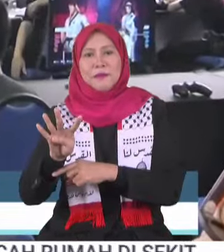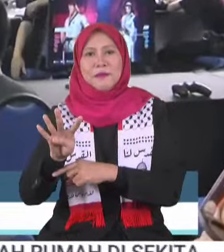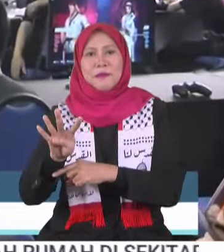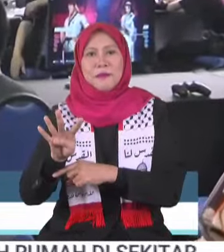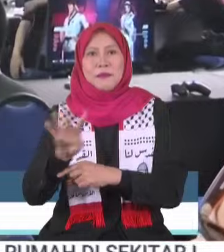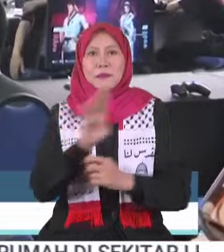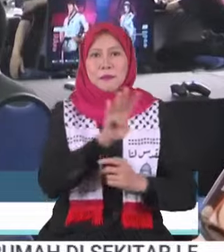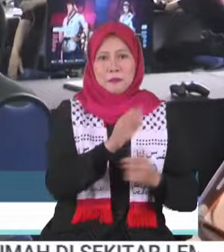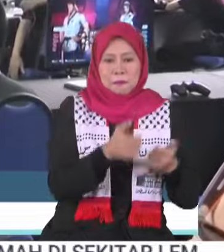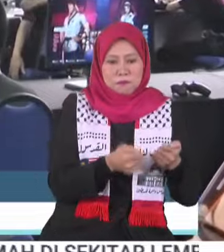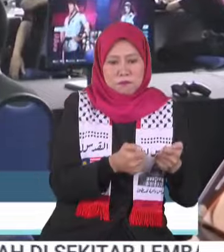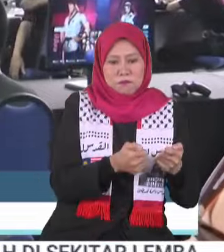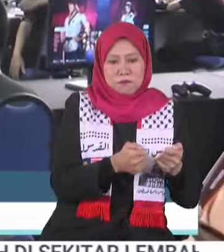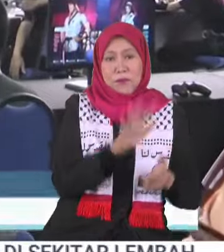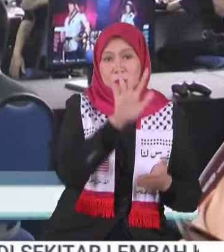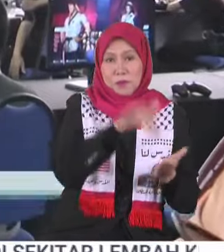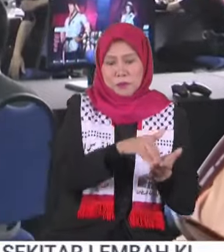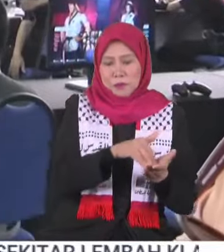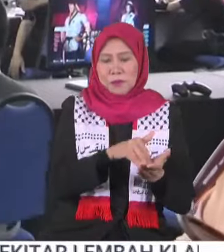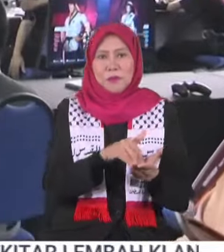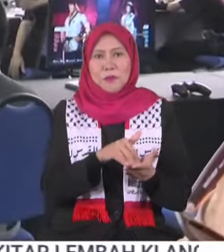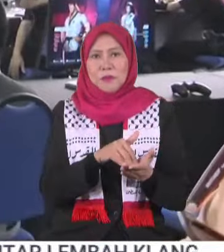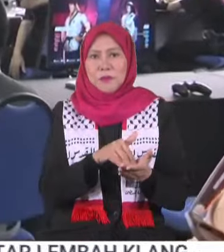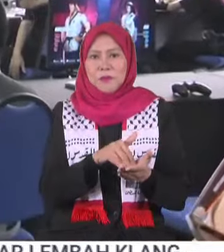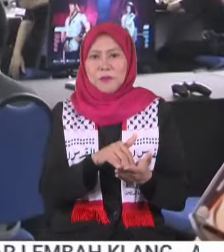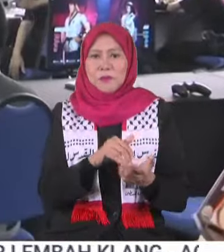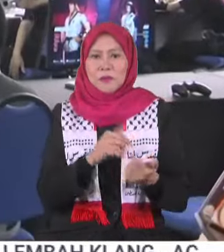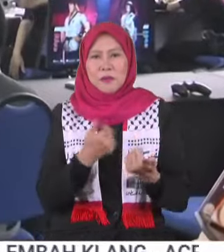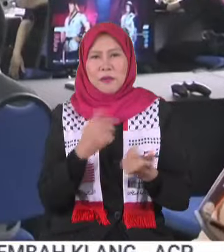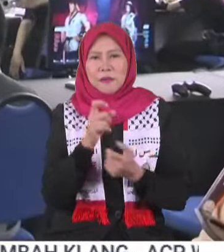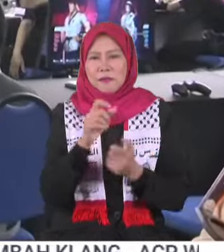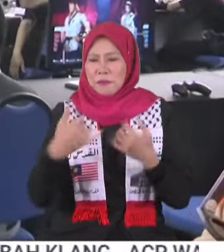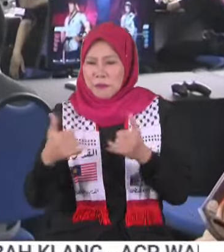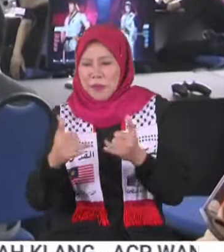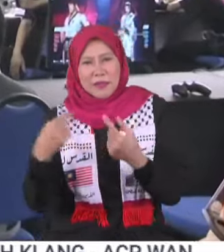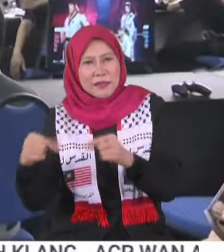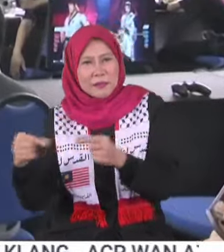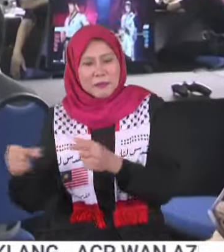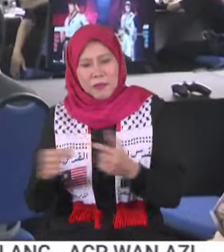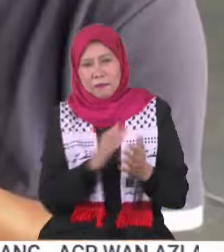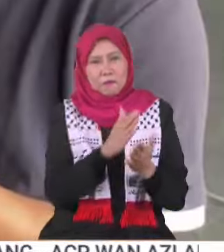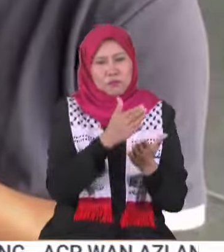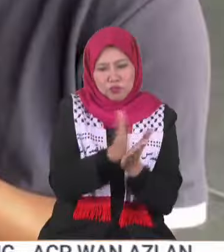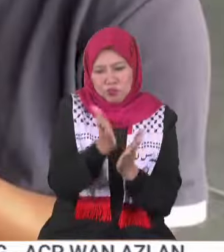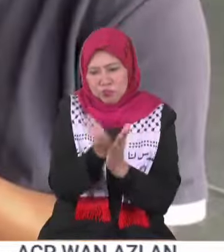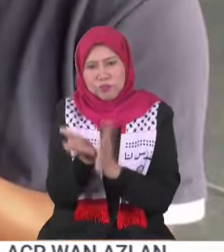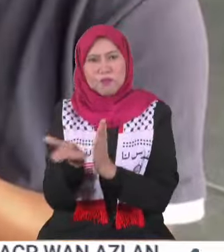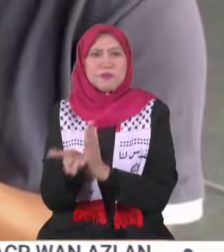Untuk PUBG RM2,000, MLBB RM2,000, Tekken RM500 dan juga eSports sebanyak RM500 tunai.